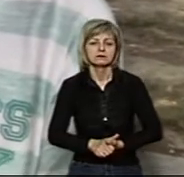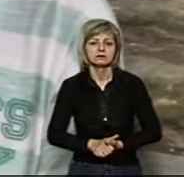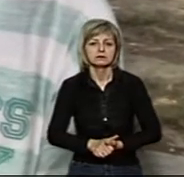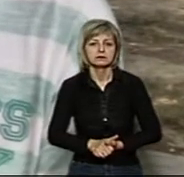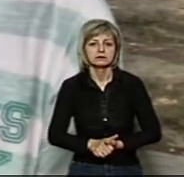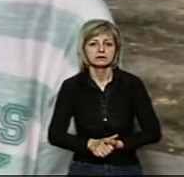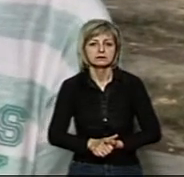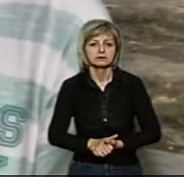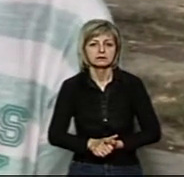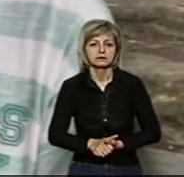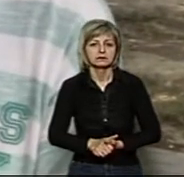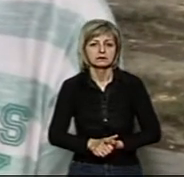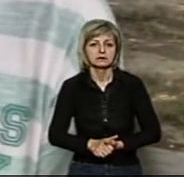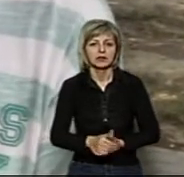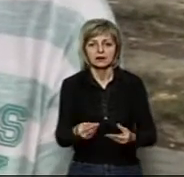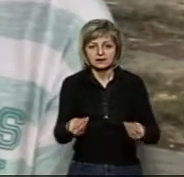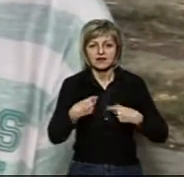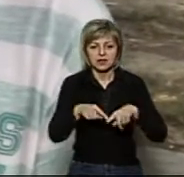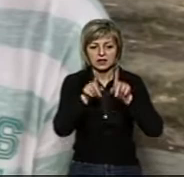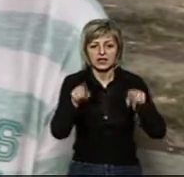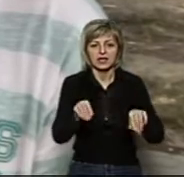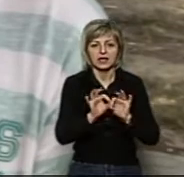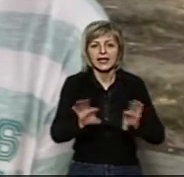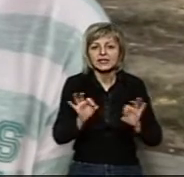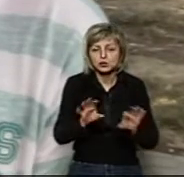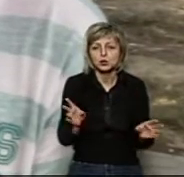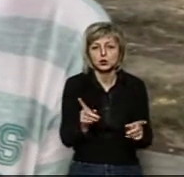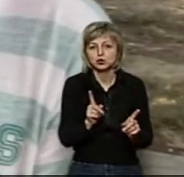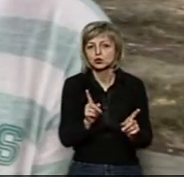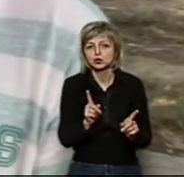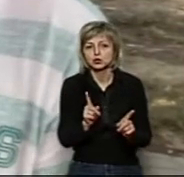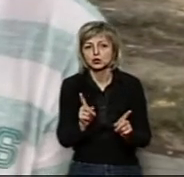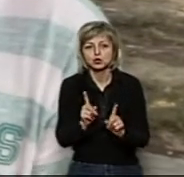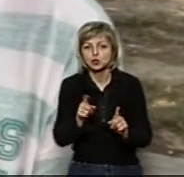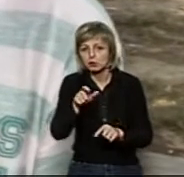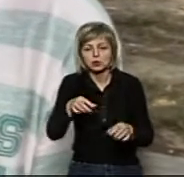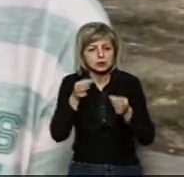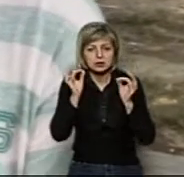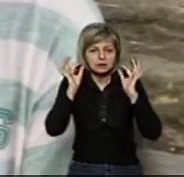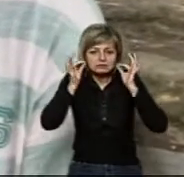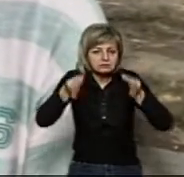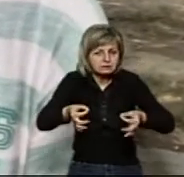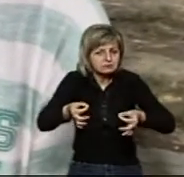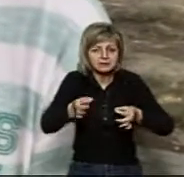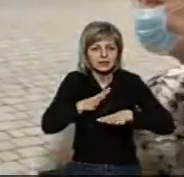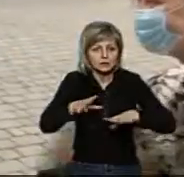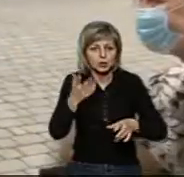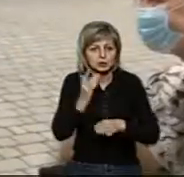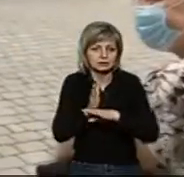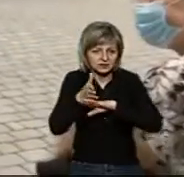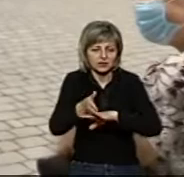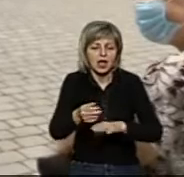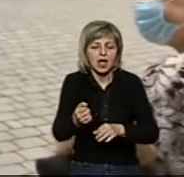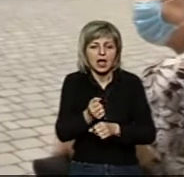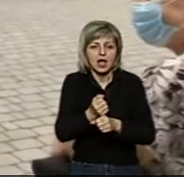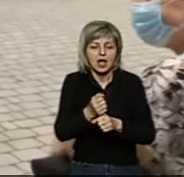Це інструкцію видавали, щоб як люди, які не знімали, які маски, заходячи як в амбулаторію.